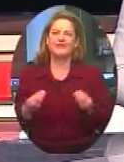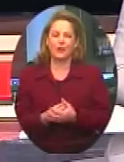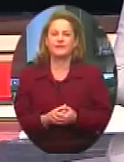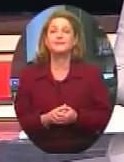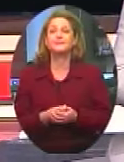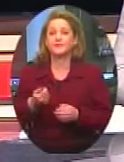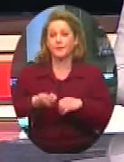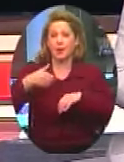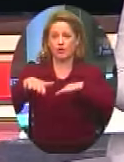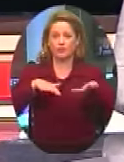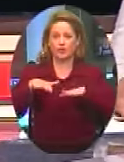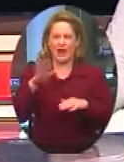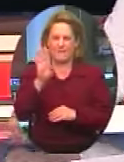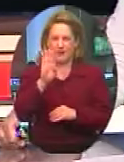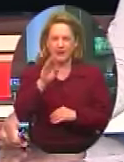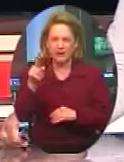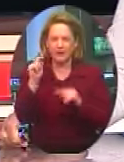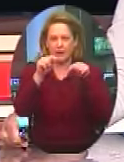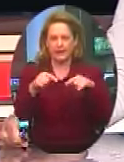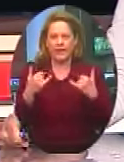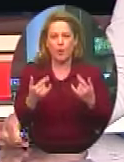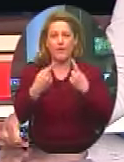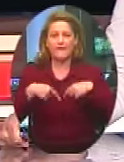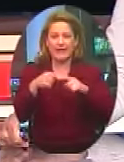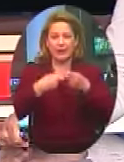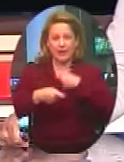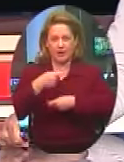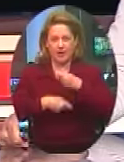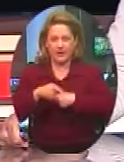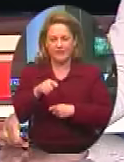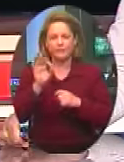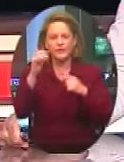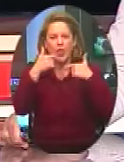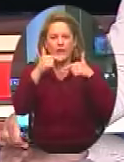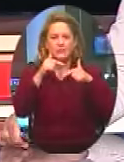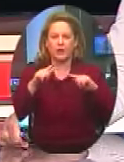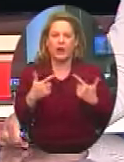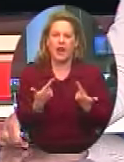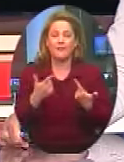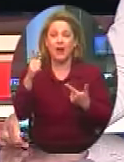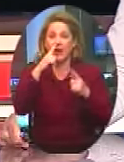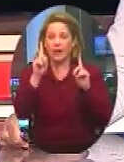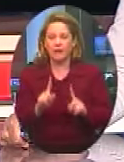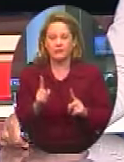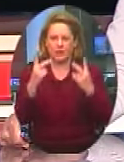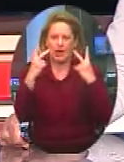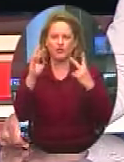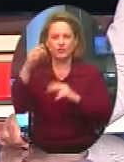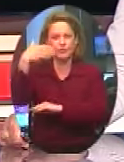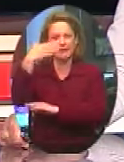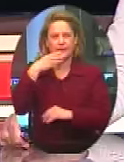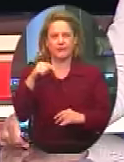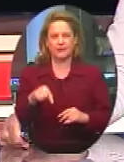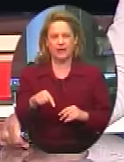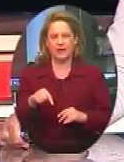ראש הממשלה בנימין נתניהו הגיע היום לוועדת הכלכלה להסביר מדוע מתווה הגז חיוני למדינת ישראל. בזה